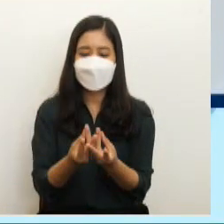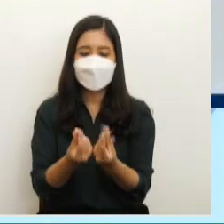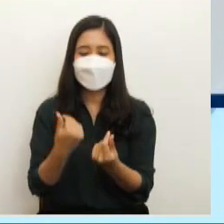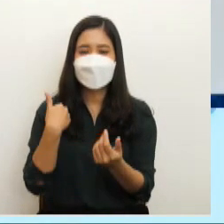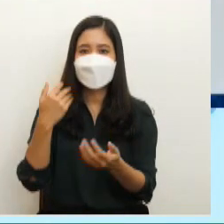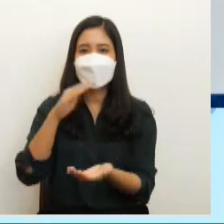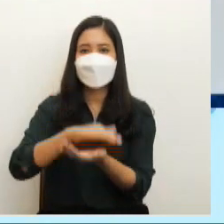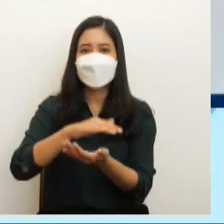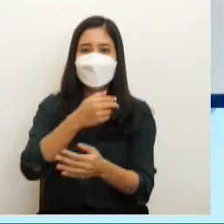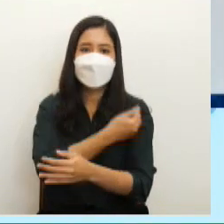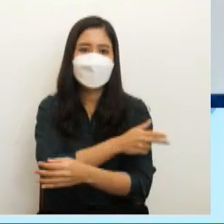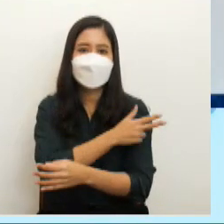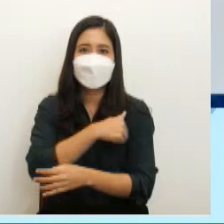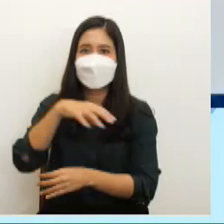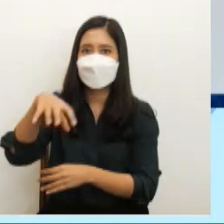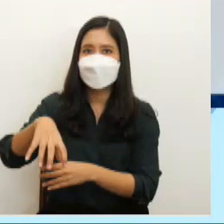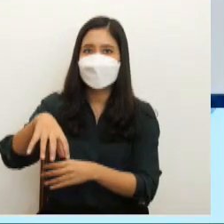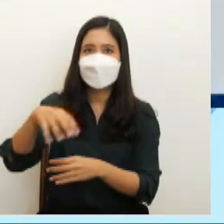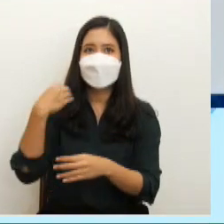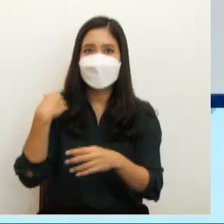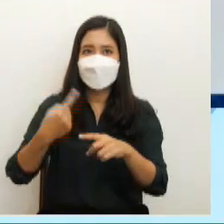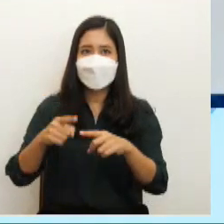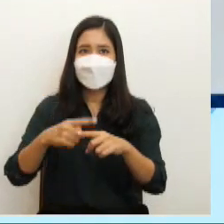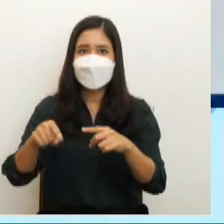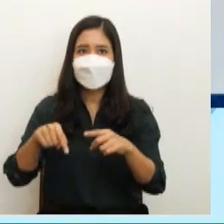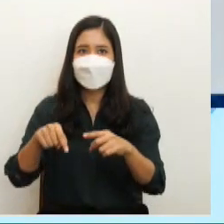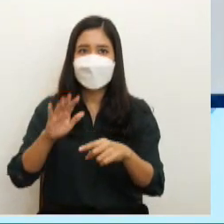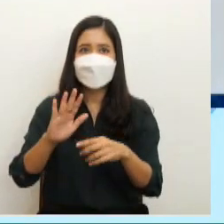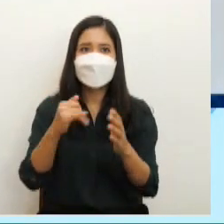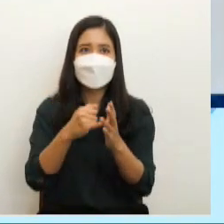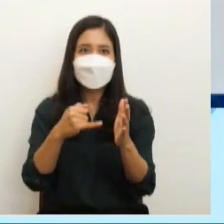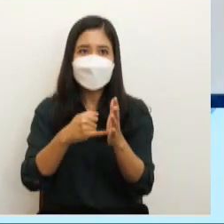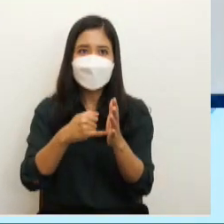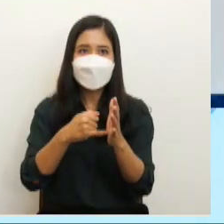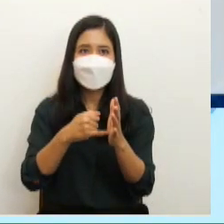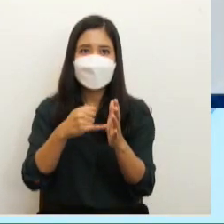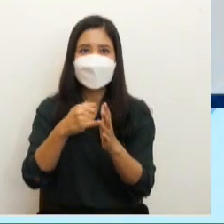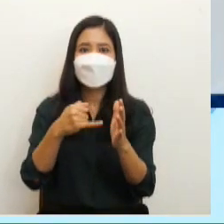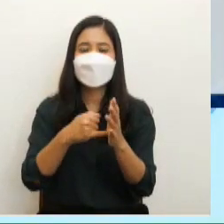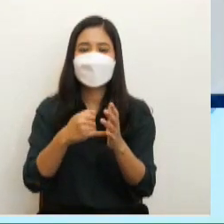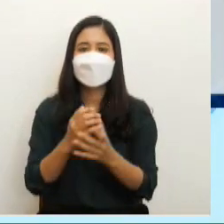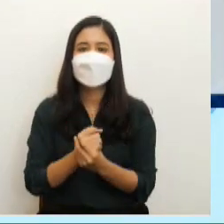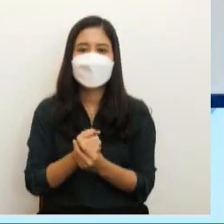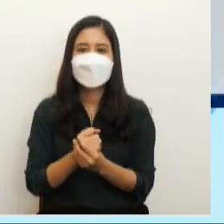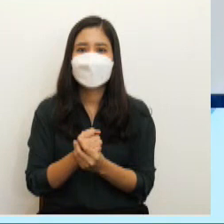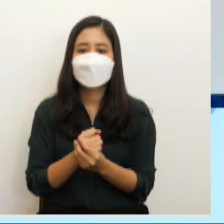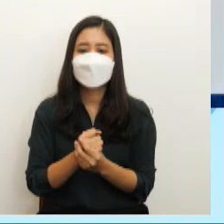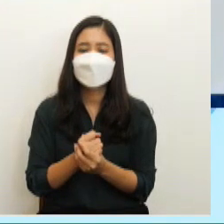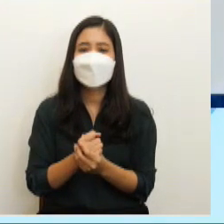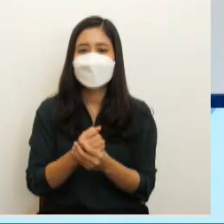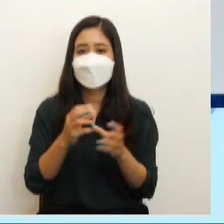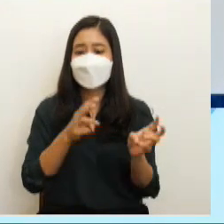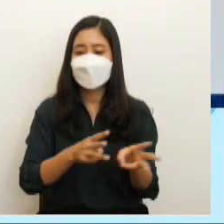ที่เราฉีดวัคซีนนะครับหรือที่สำนักงานสาธารณสุขจังหวัดอีกที่หนึ่งนะครับซึ่งในการยื่นตรงนี้นะครับ